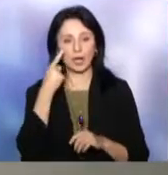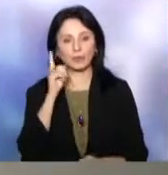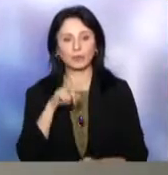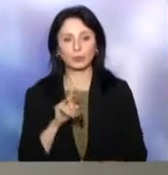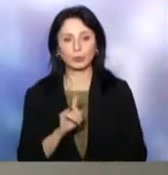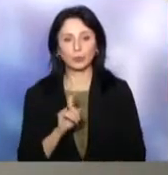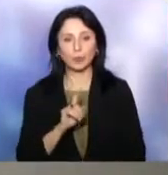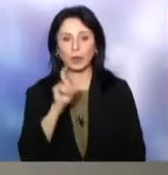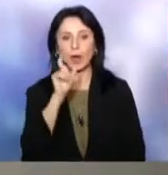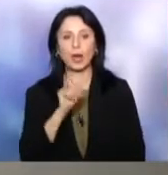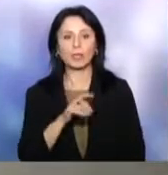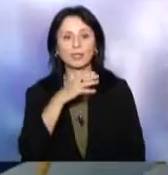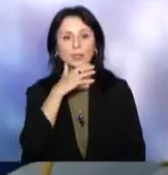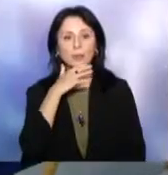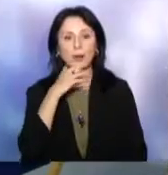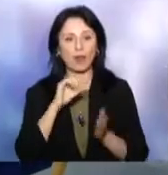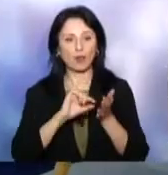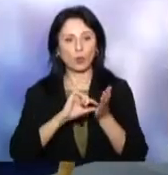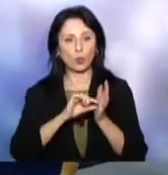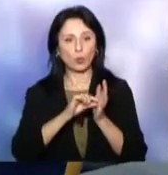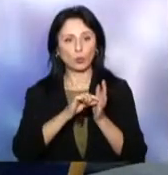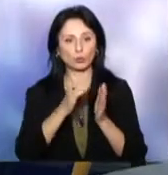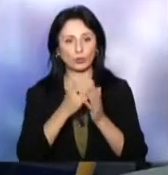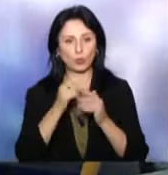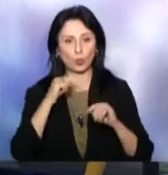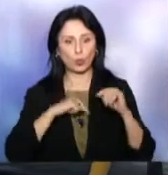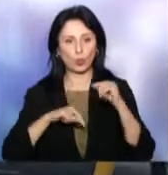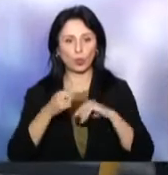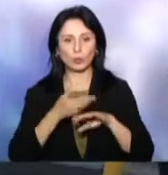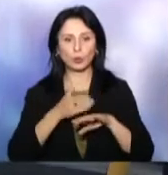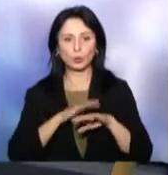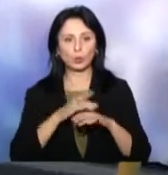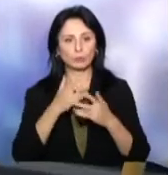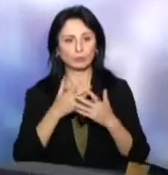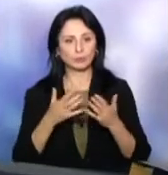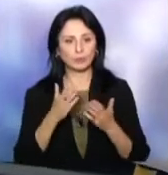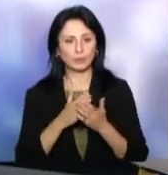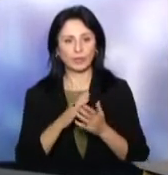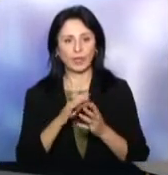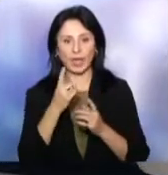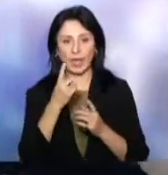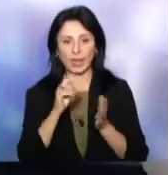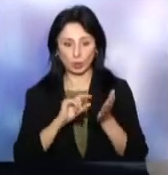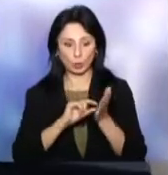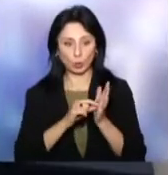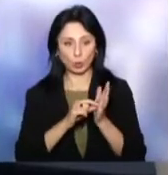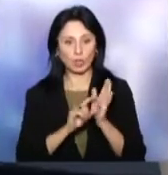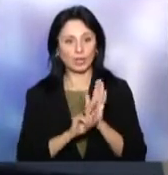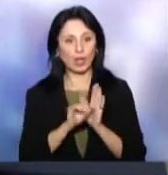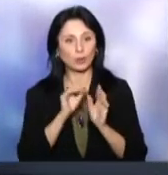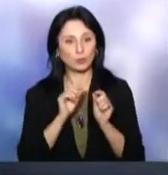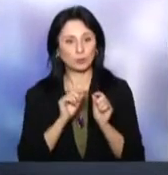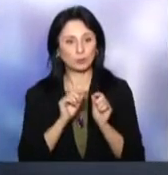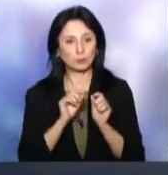რომ ადამიანი მრავალუჯრედიანი ორგანიზმია, ძალიან რთული სისტემა, თუმცა ყველაფერი ერთი უჯრედიდან დაიწყო.